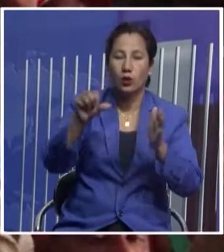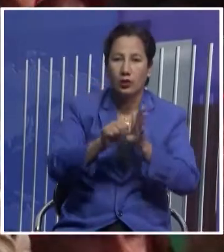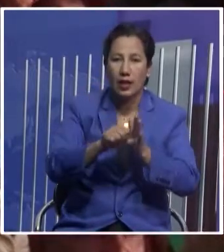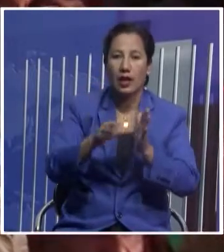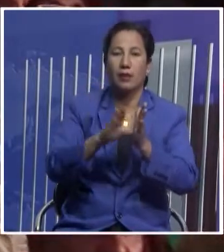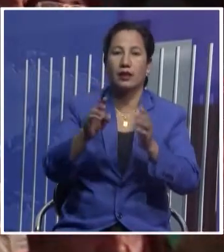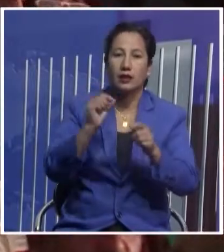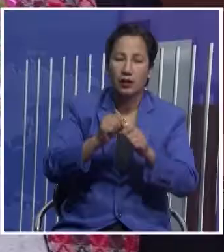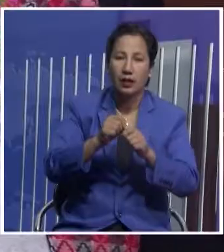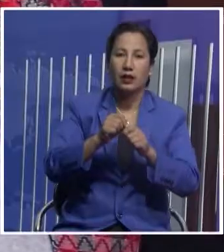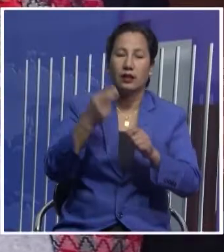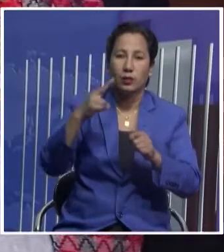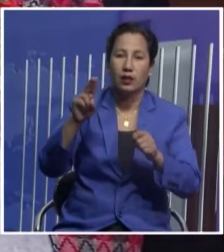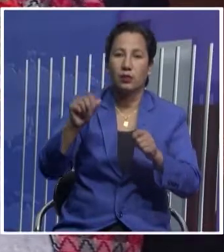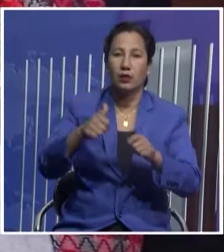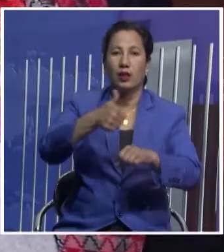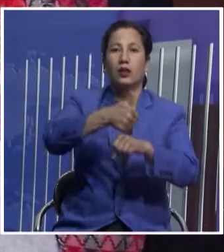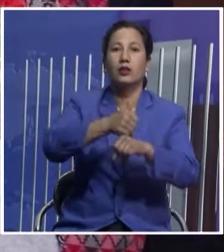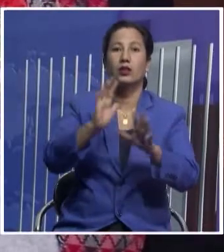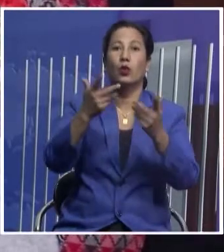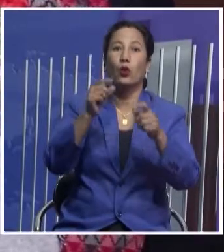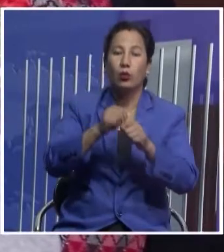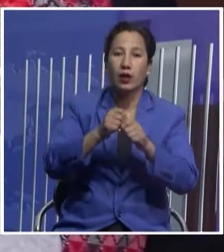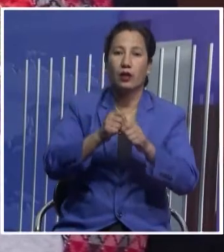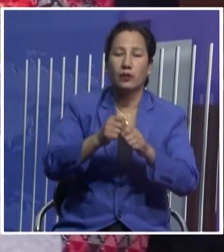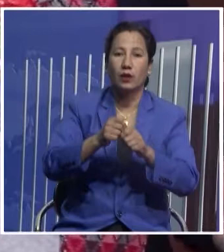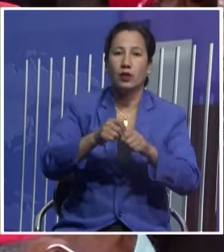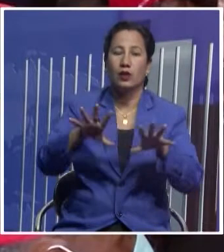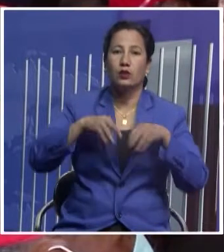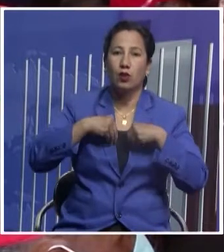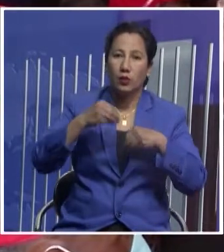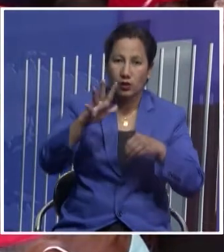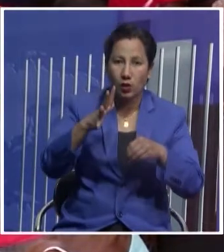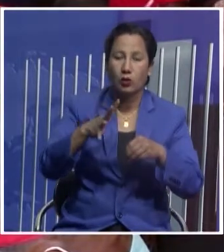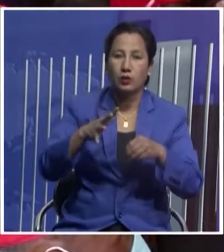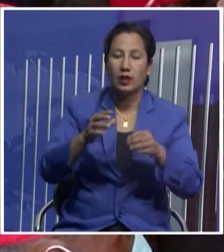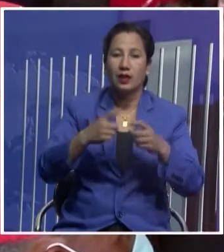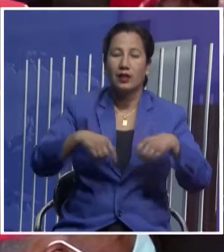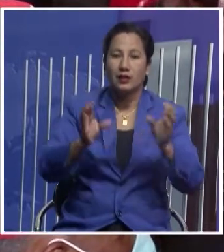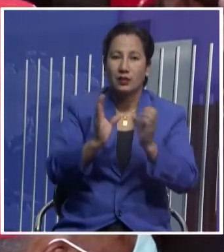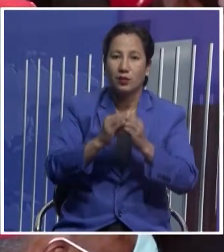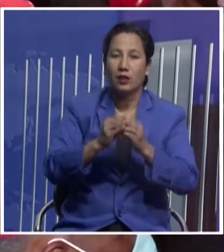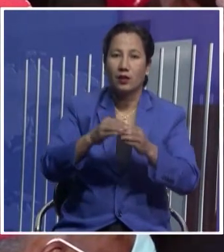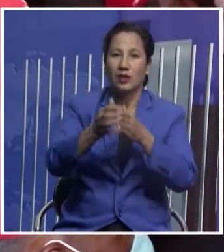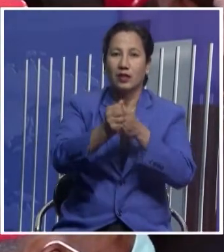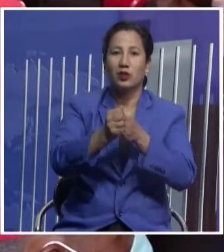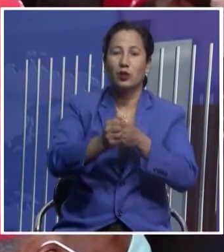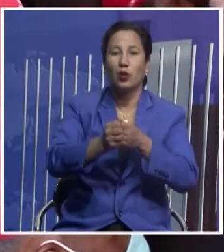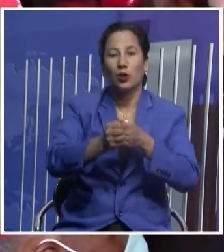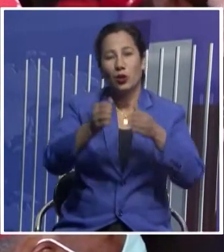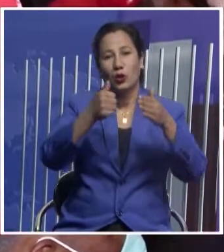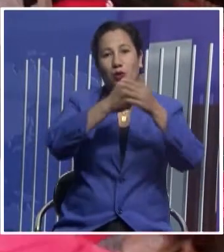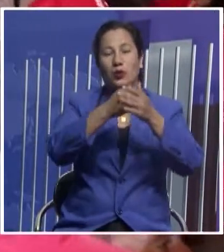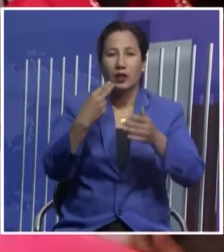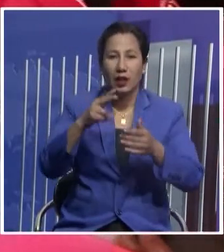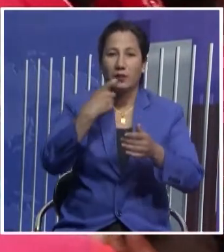बनाउने तयारी भए पनि अध्यक्षको बन्ने भन्नेमा सहमति नहुँदा सम्मेलनमा नेतृत्वको टुङ्गो नलागेको